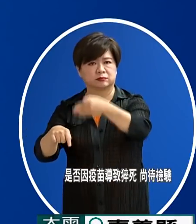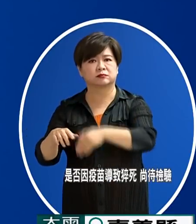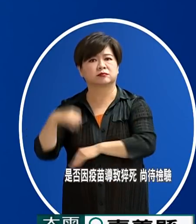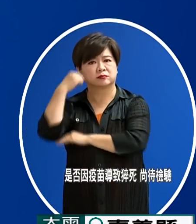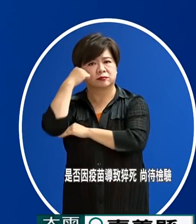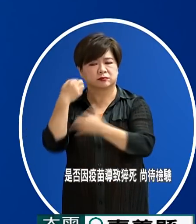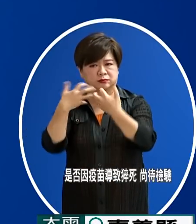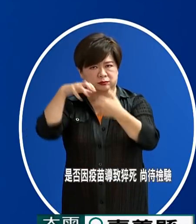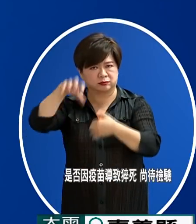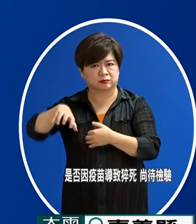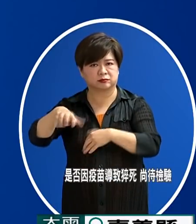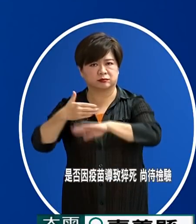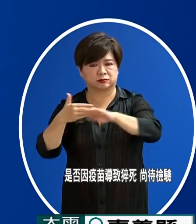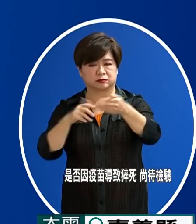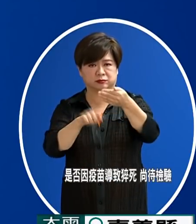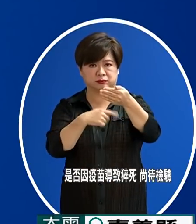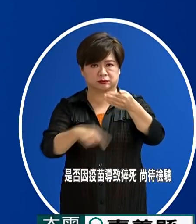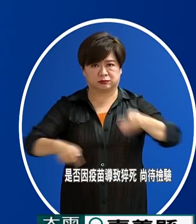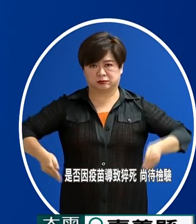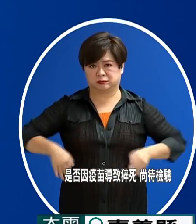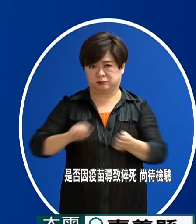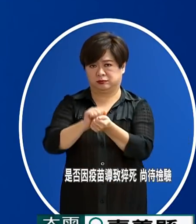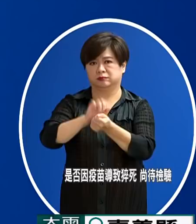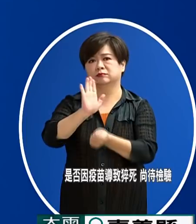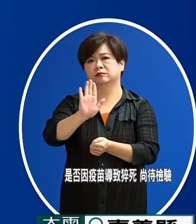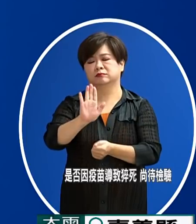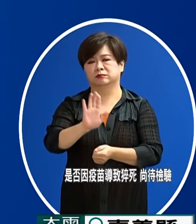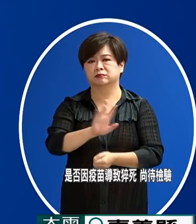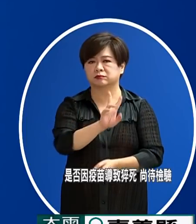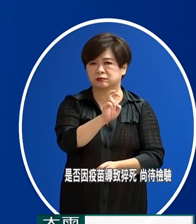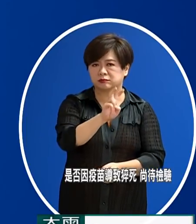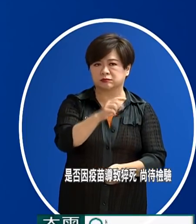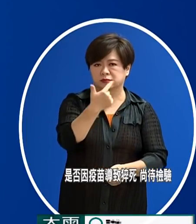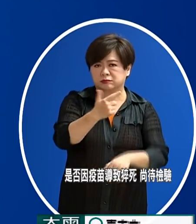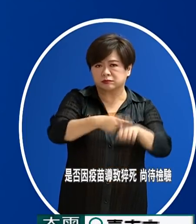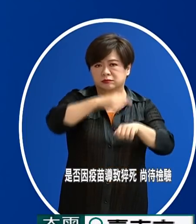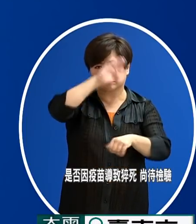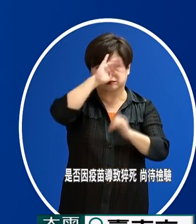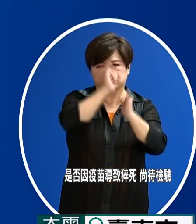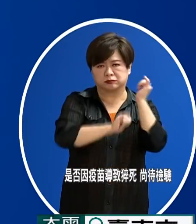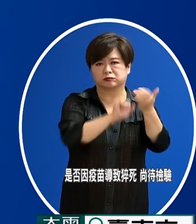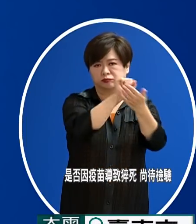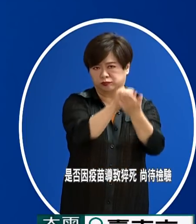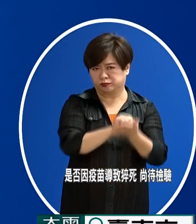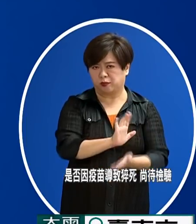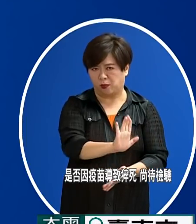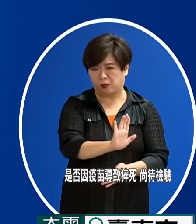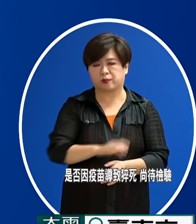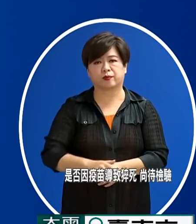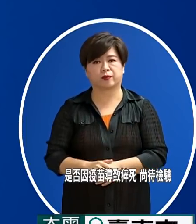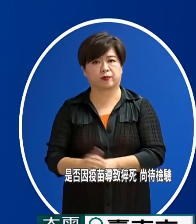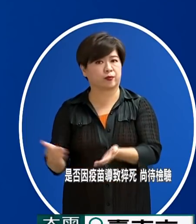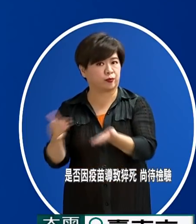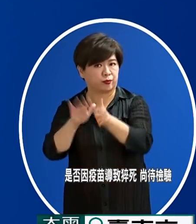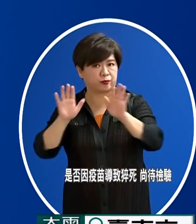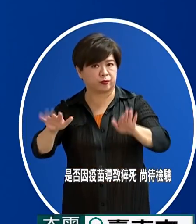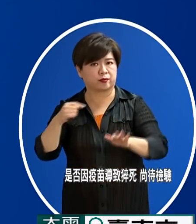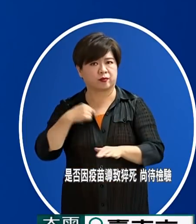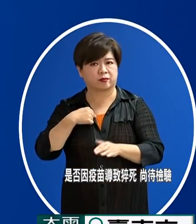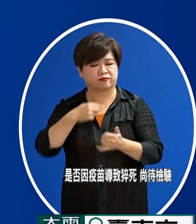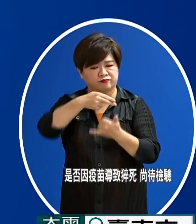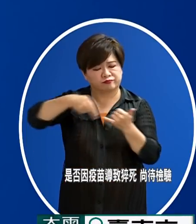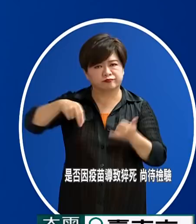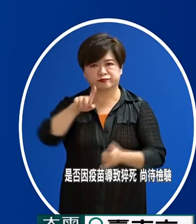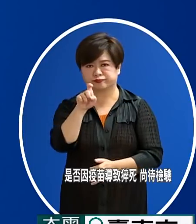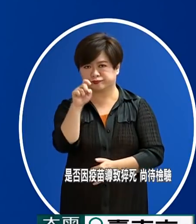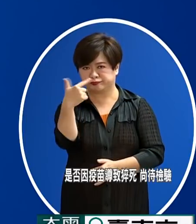构，那有9例是洗肾，有22例是有慢性病史。另外到现在为止我们已经解剖